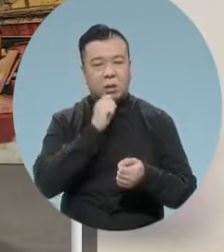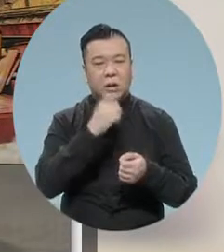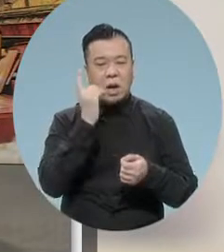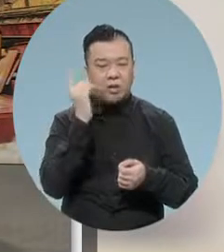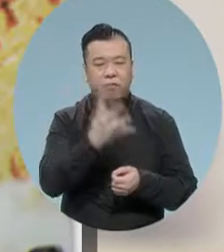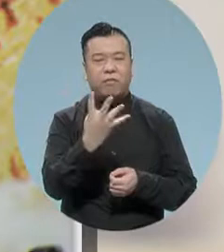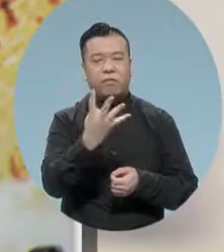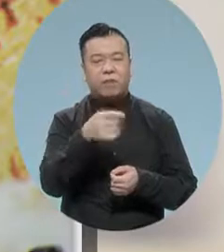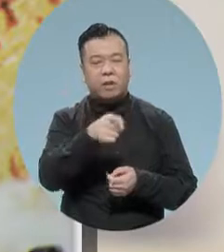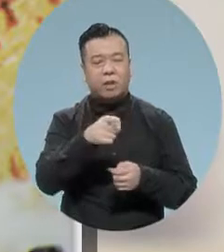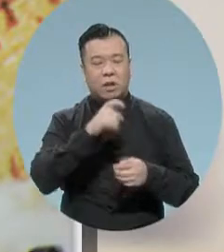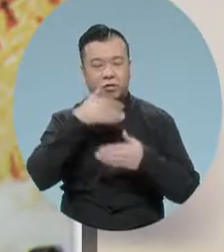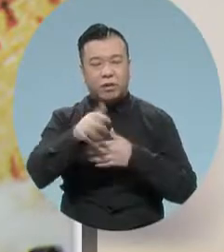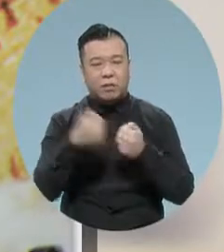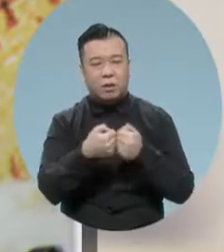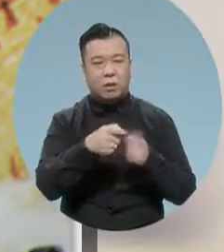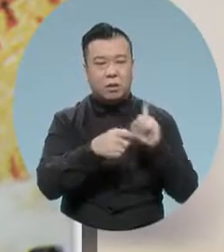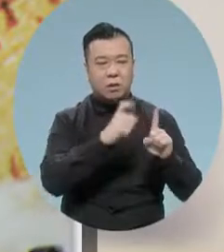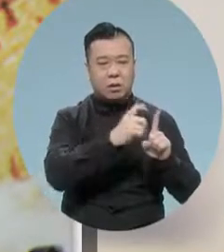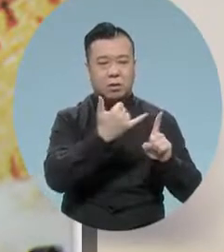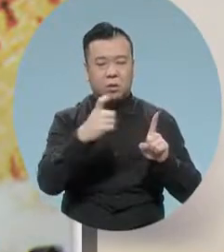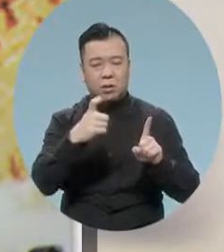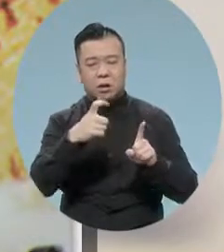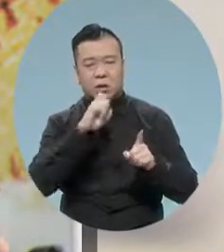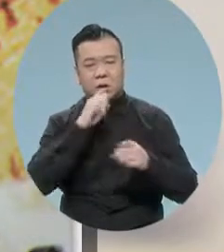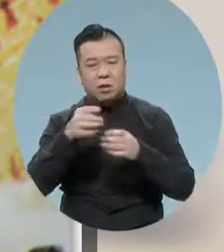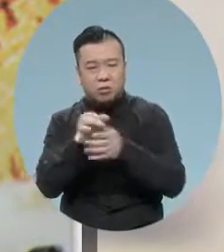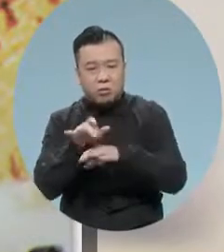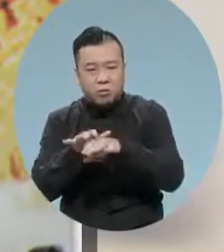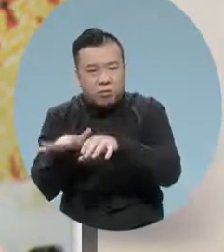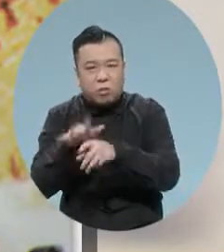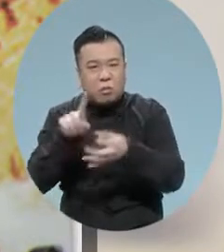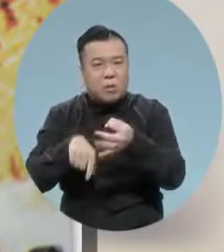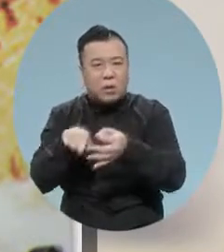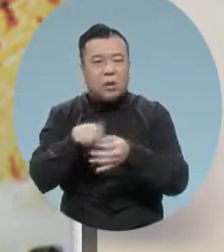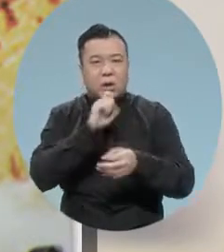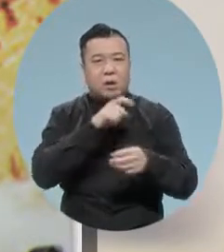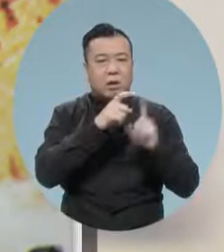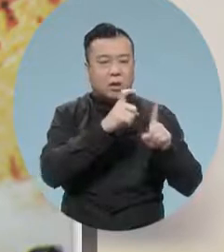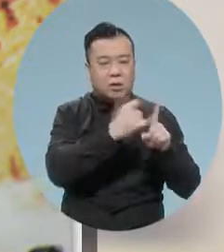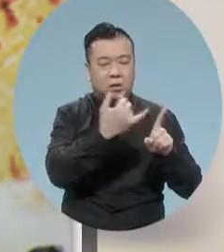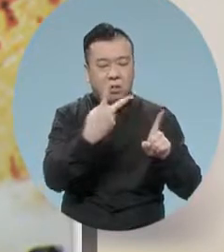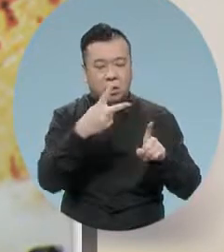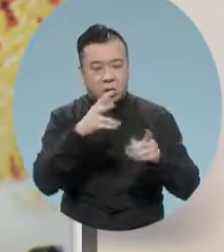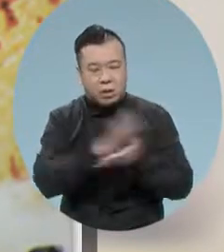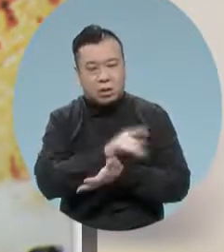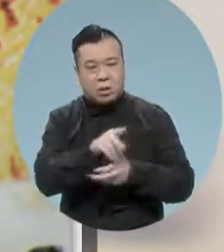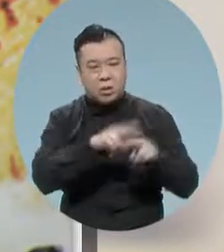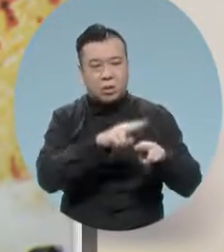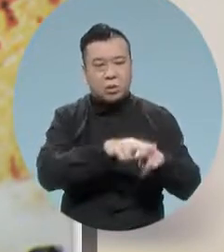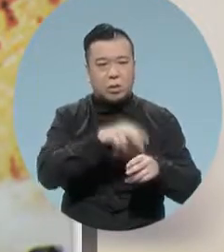的对外，还有1969年的珍宝岛，还有1962年的中印边境，还有这个